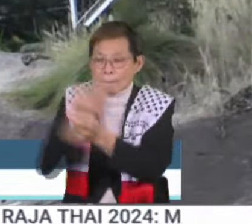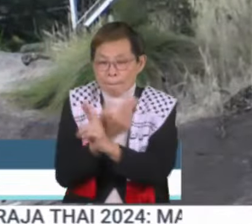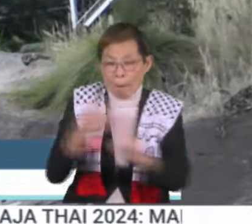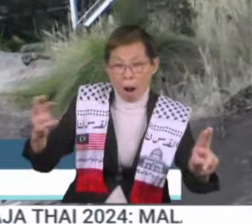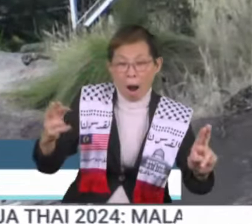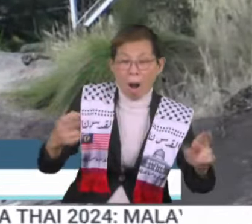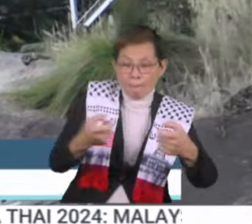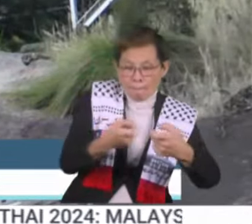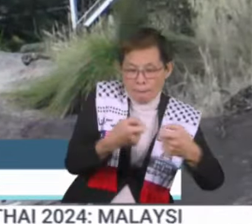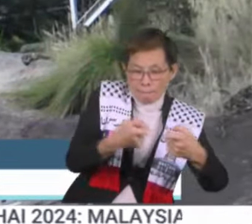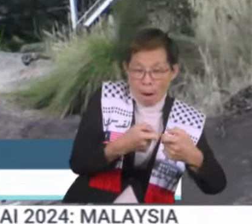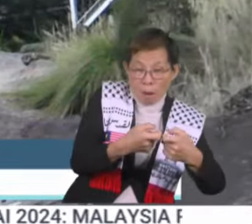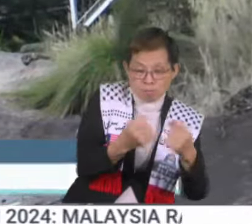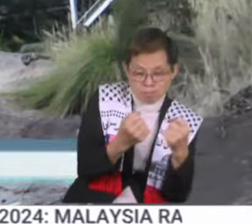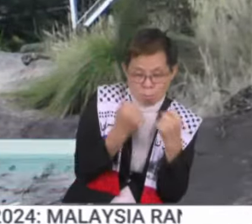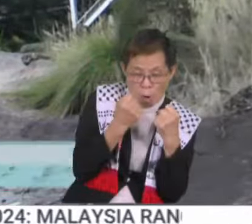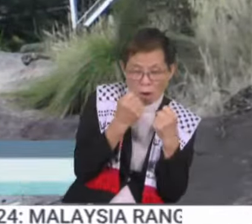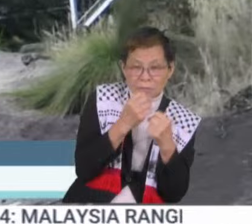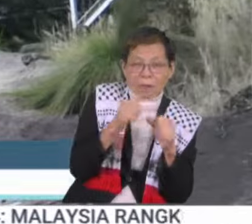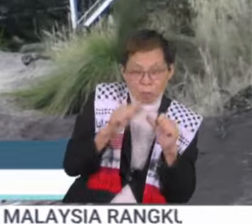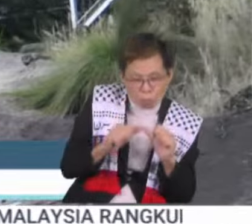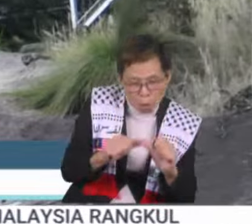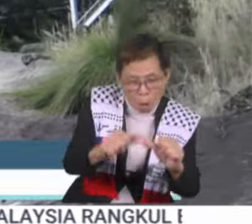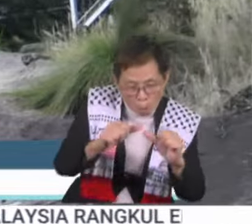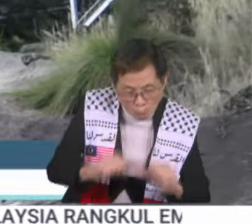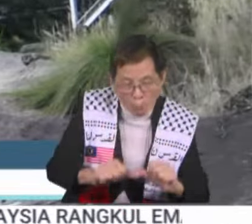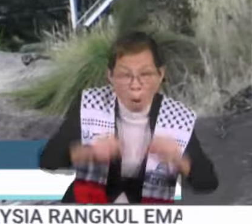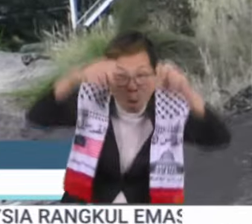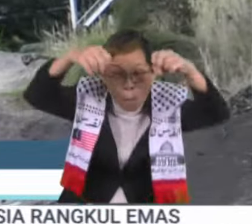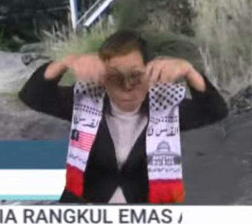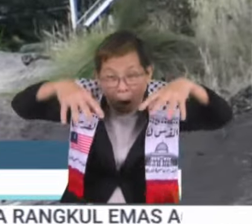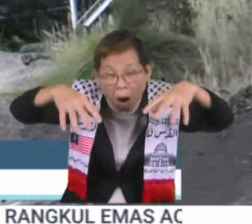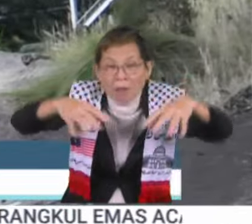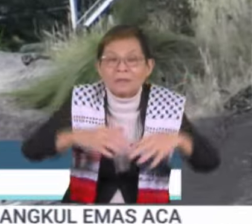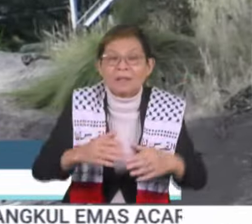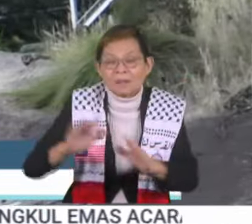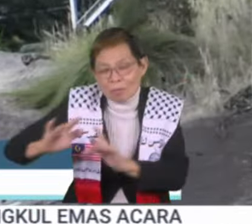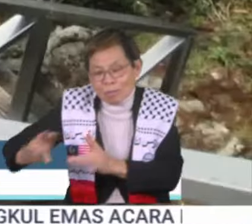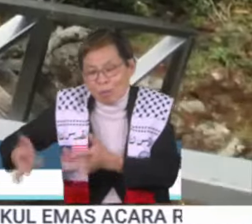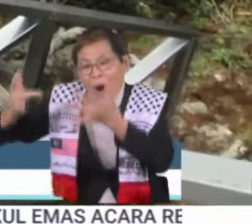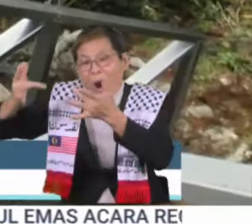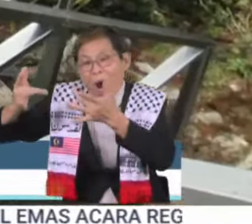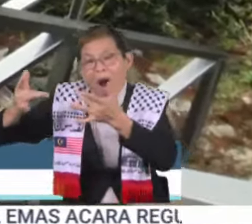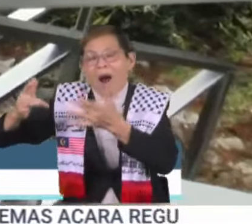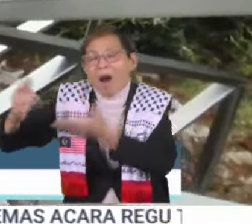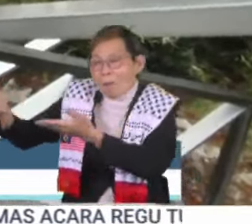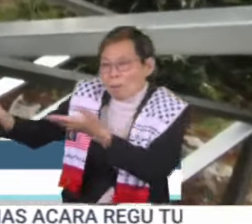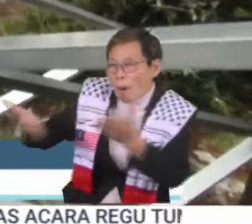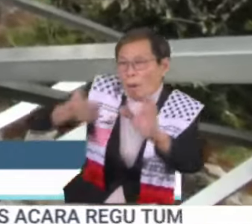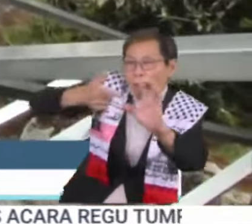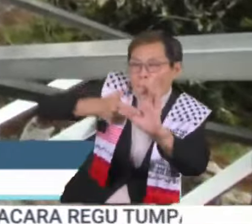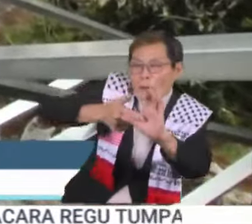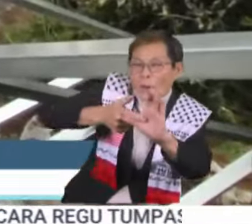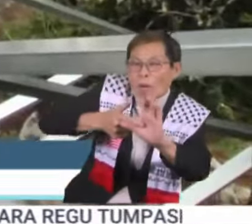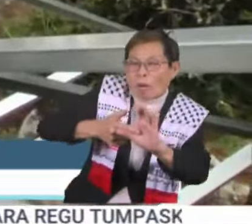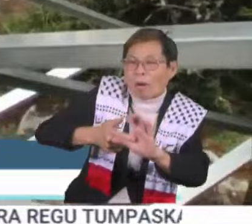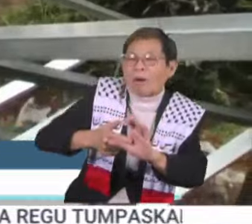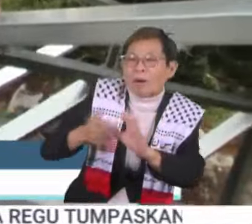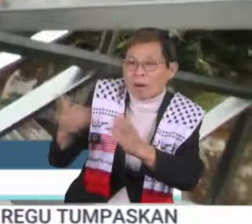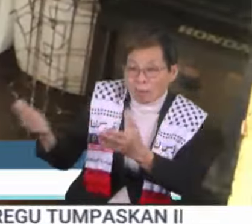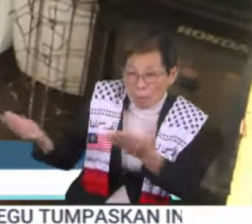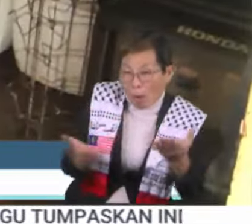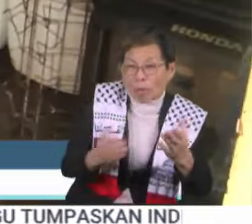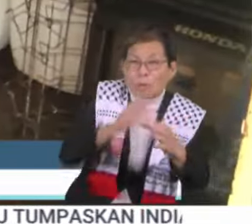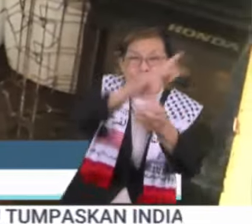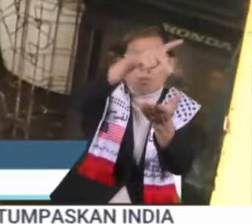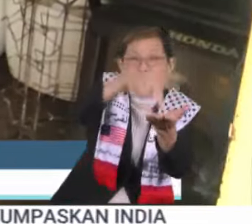menyediakan bekalan elektrik yang lebih stabil dan konsisten, malah mengurangkan beban tugas anggota Mosar mengangkut minyak petrol dari Timpohon ke pusat operasi